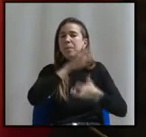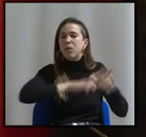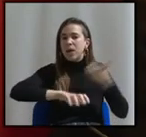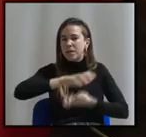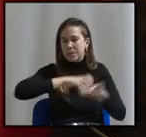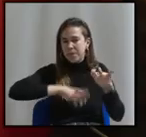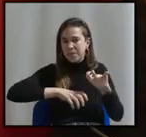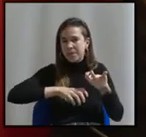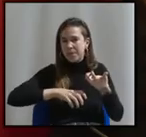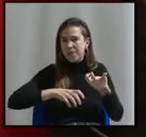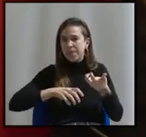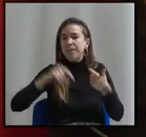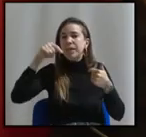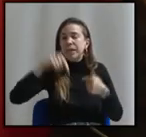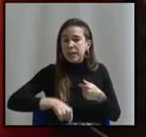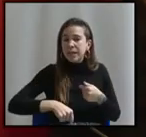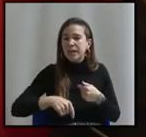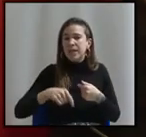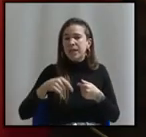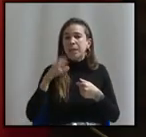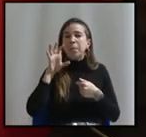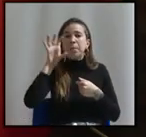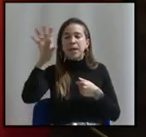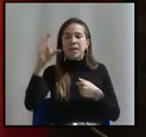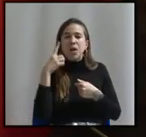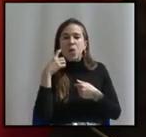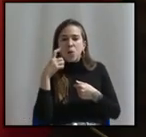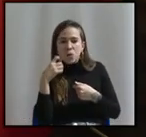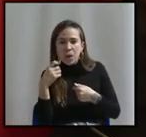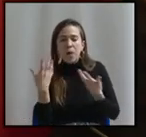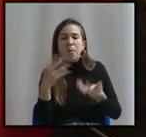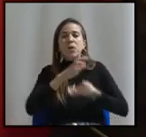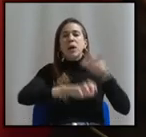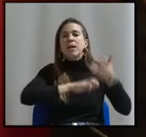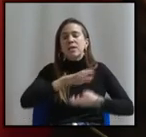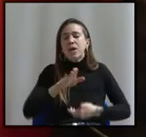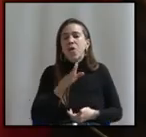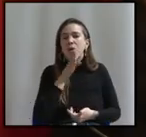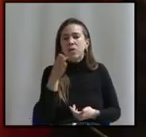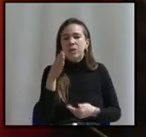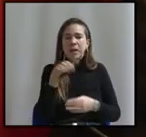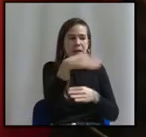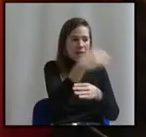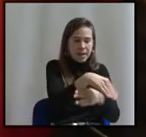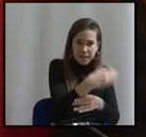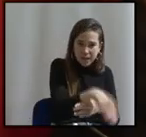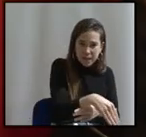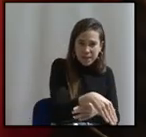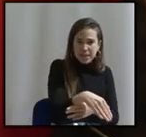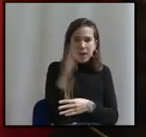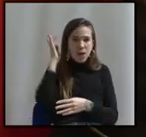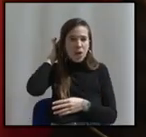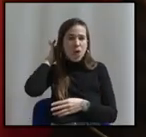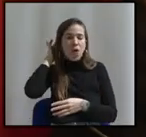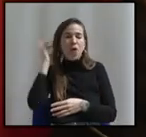Francament, estem acostumats a aquest país que els únics que practiquen la violència als carrers, atacant a les carpes de determinat